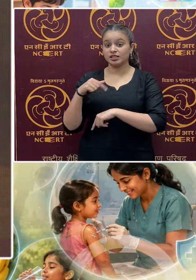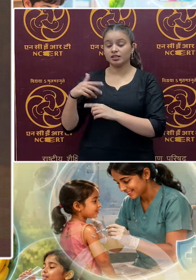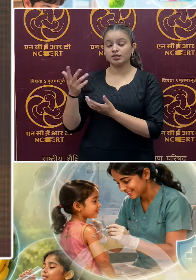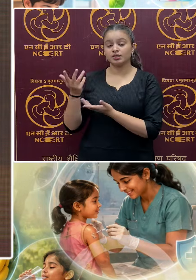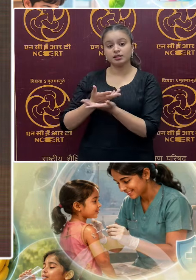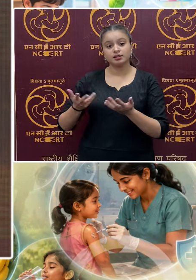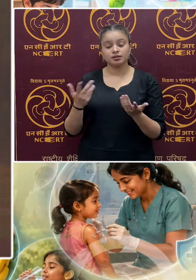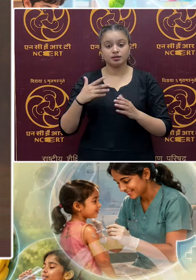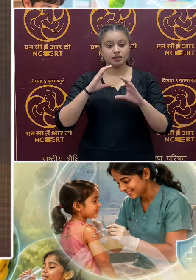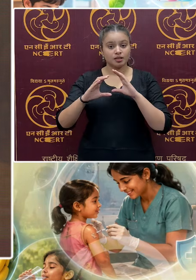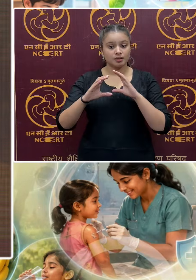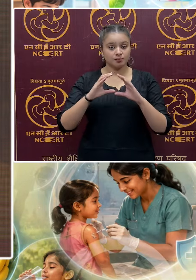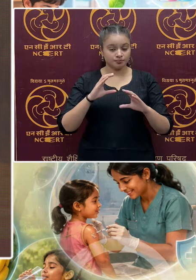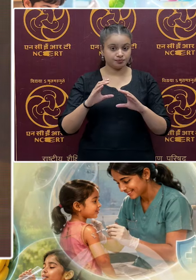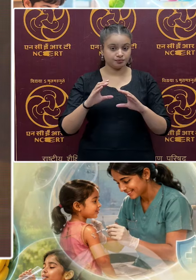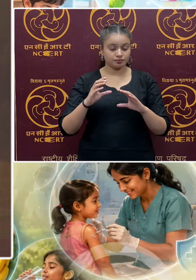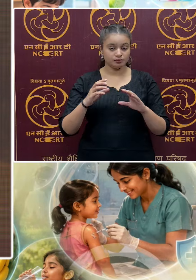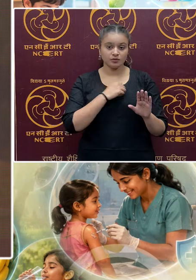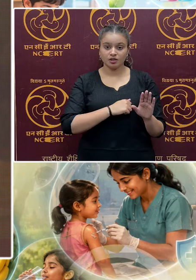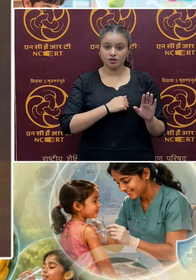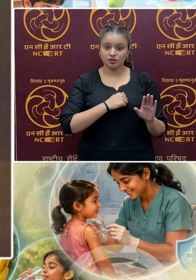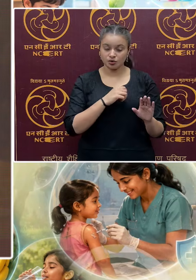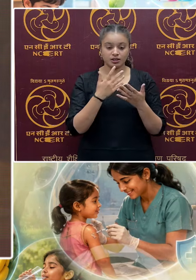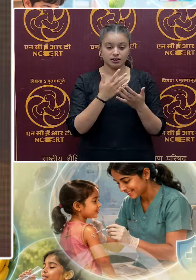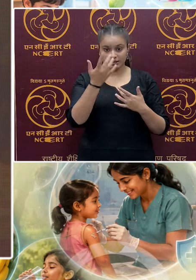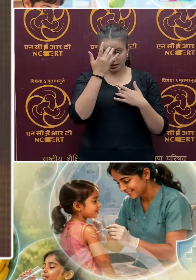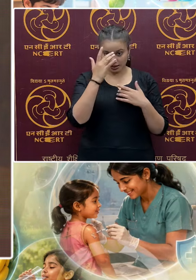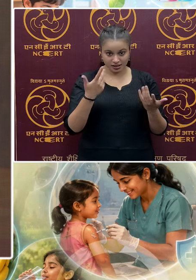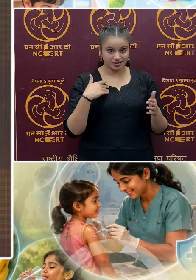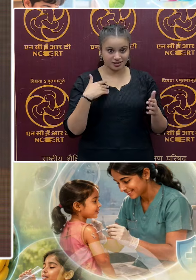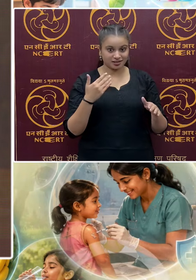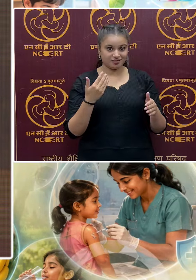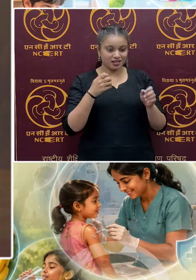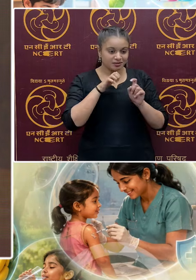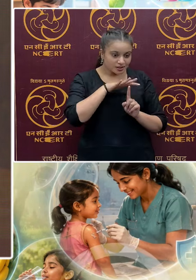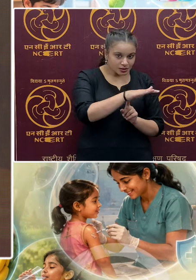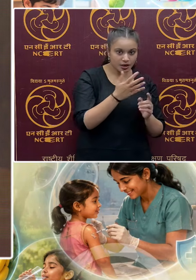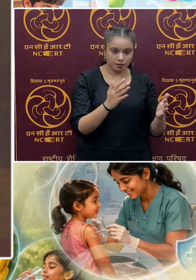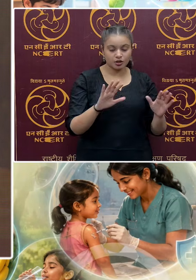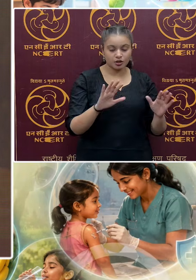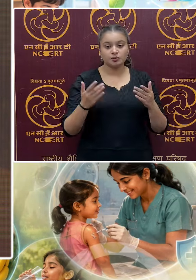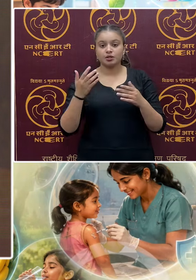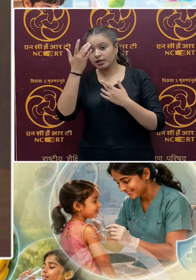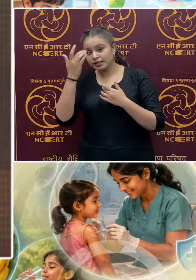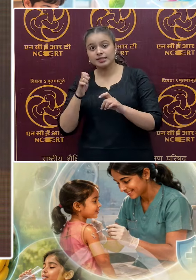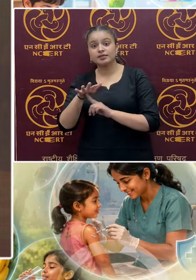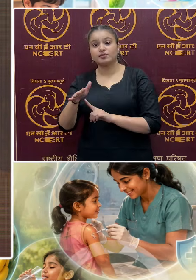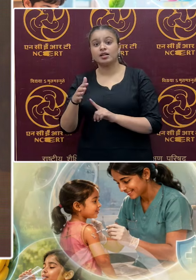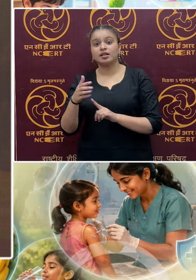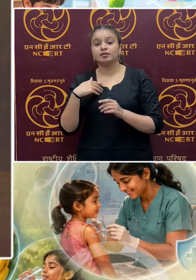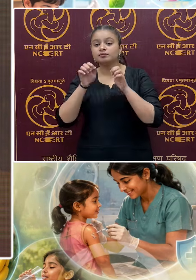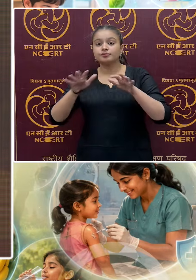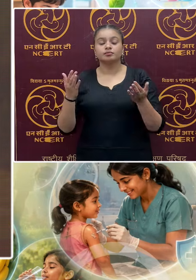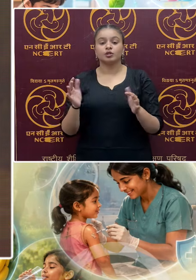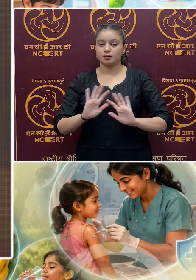बातचीत की थी कम्युनिकेबल एंड नॉन कम्युनिकेबल डिसीजेस पर भी। वी जस्ट touched upon that topic, but today we are going to discuss that in